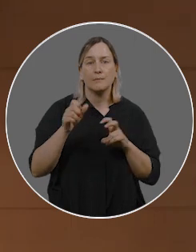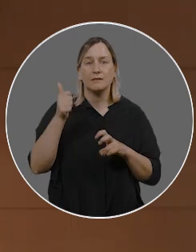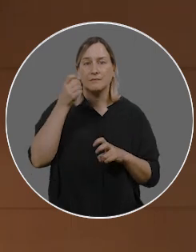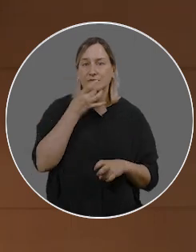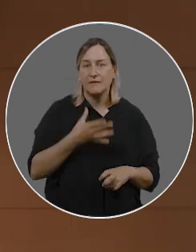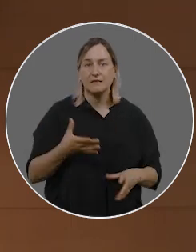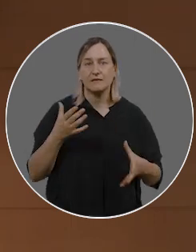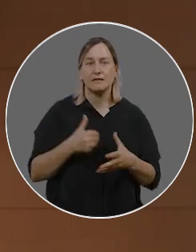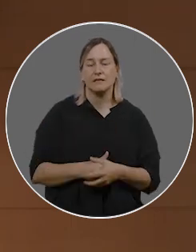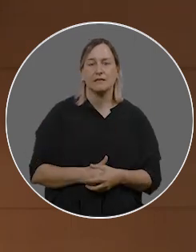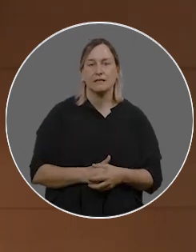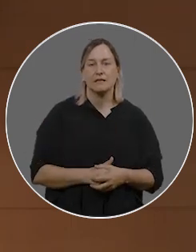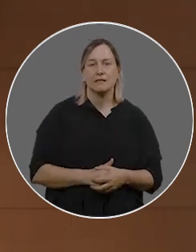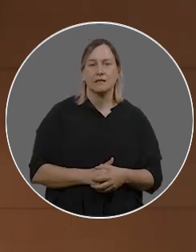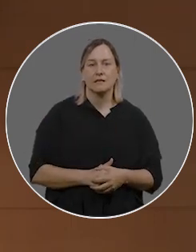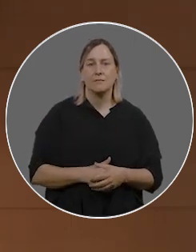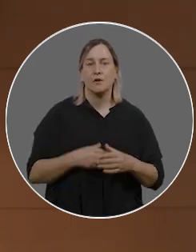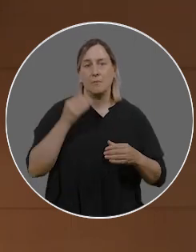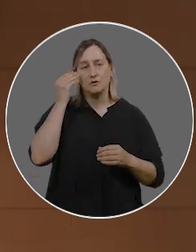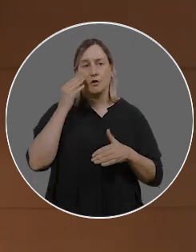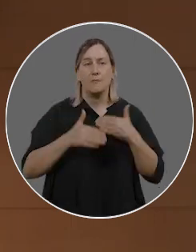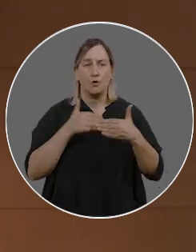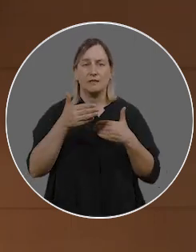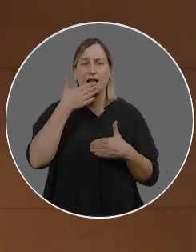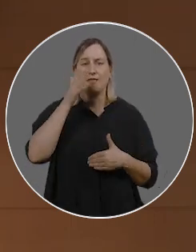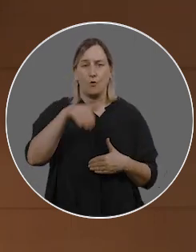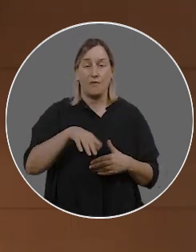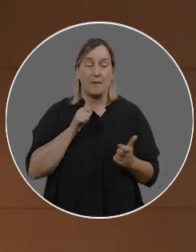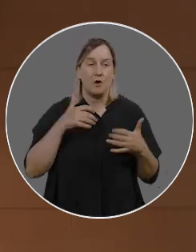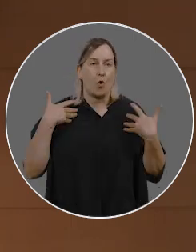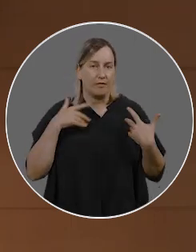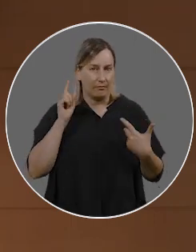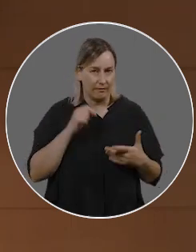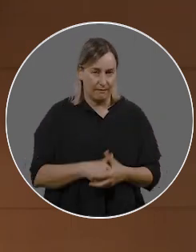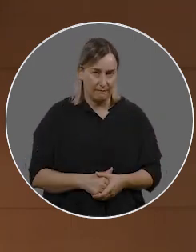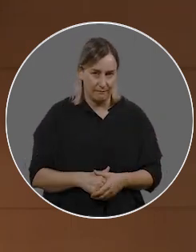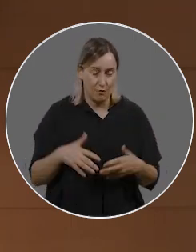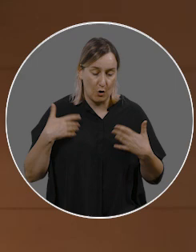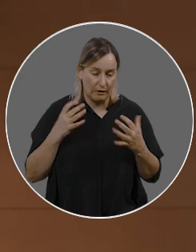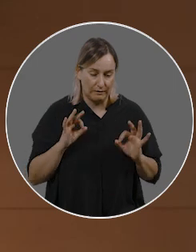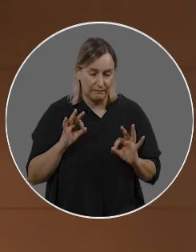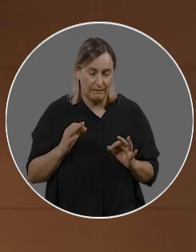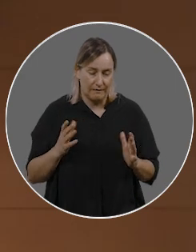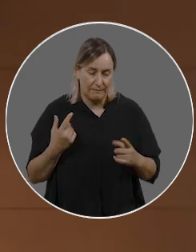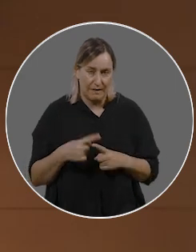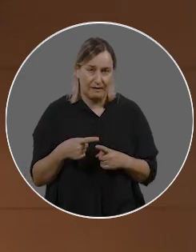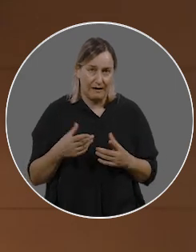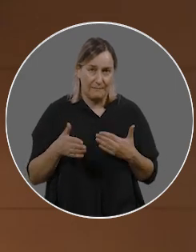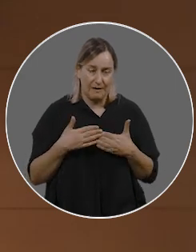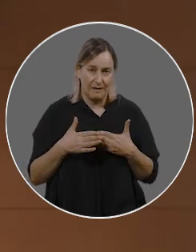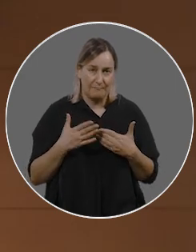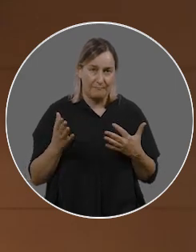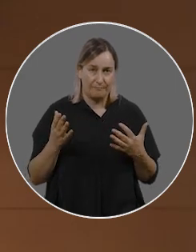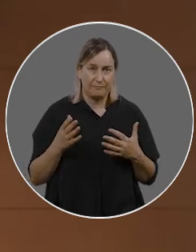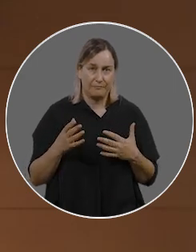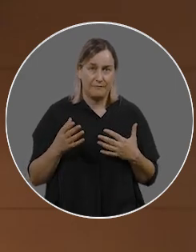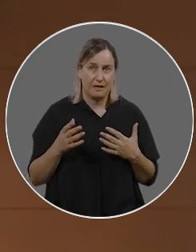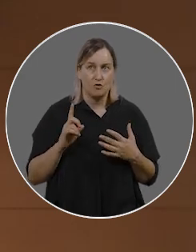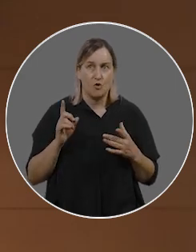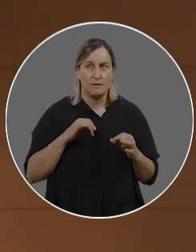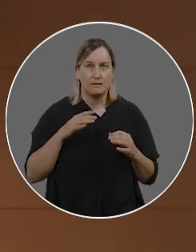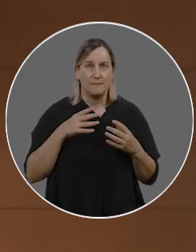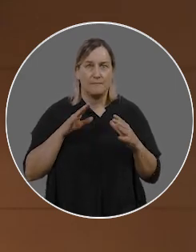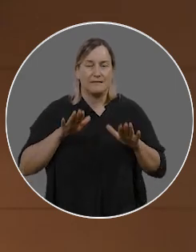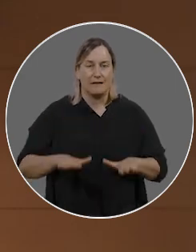fàcil, però progressa adequadament. I contenta, molt contenta de que sigui així, perquè almenys no ens hem